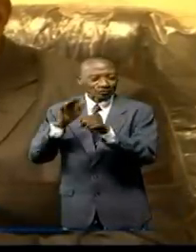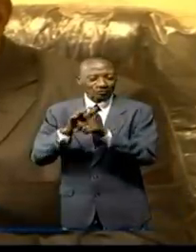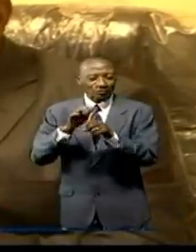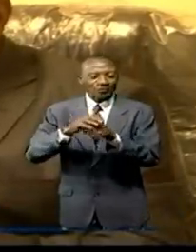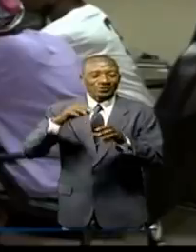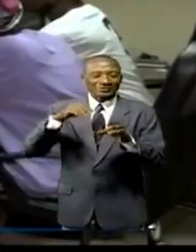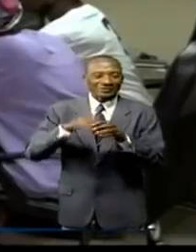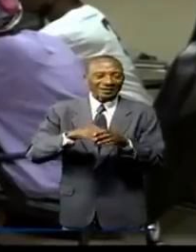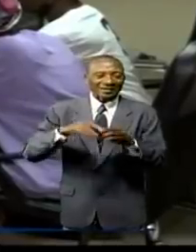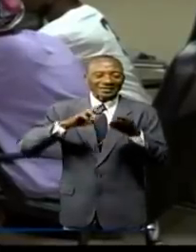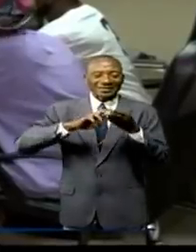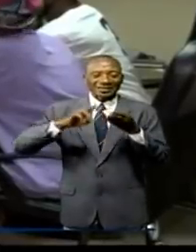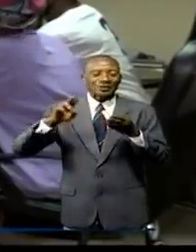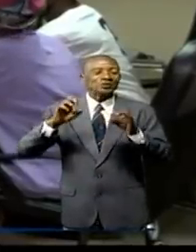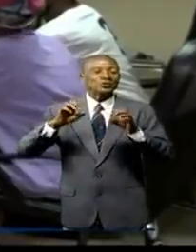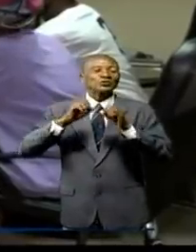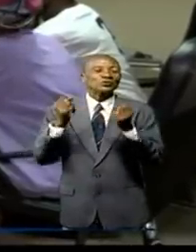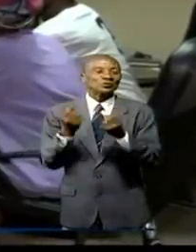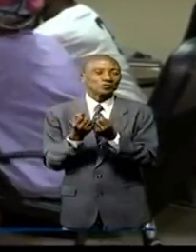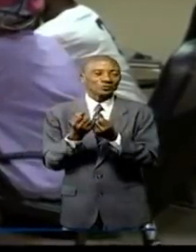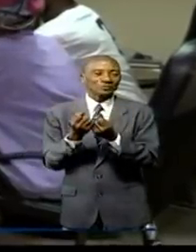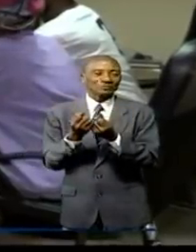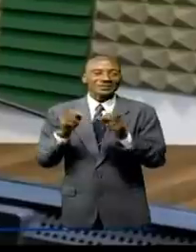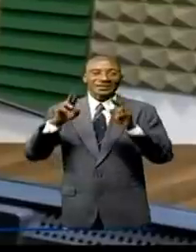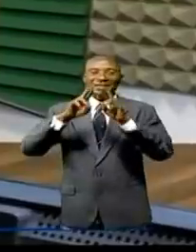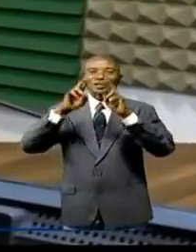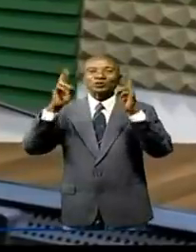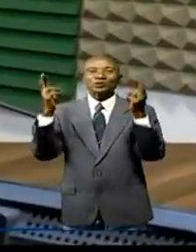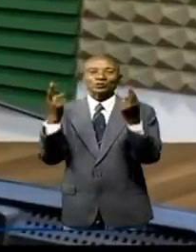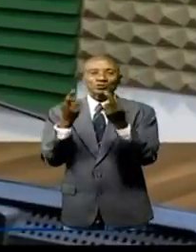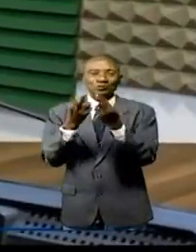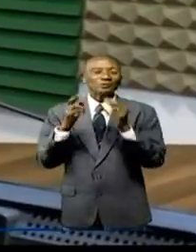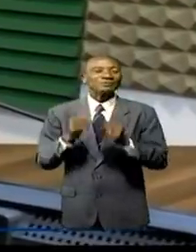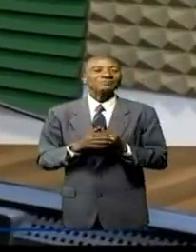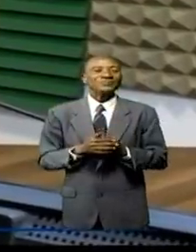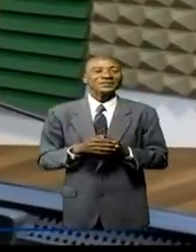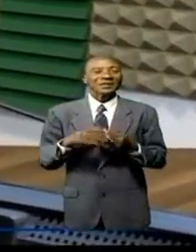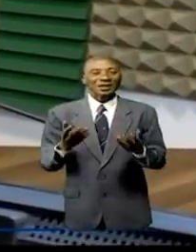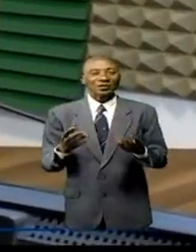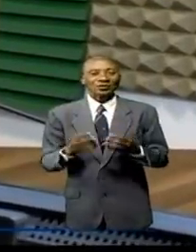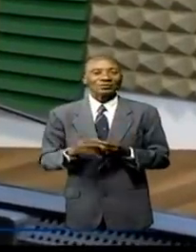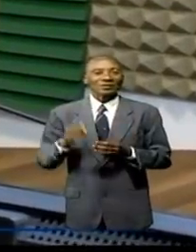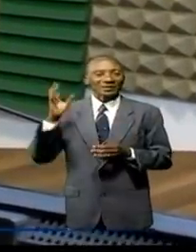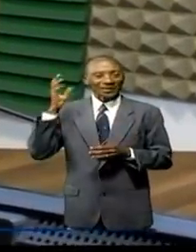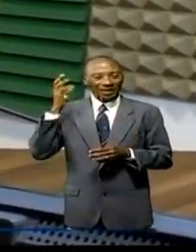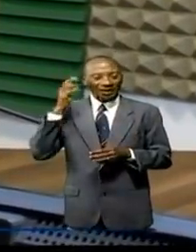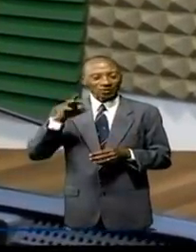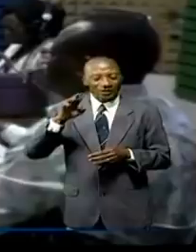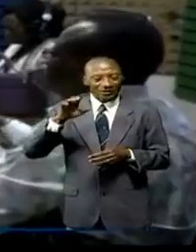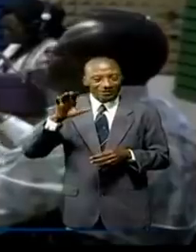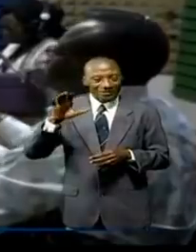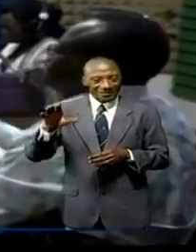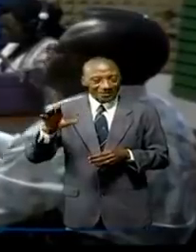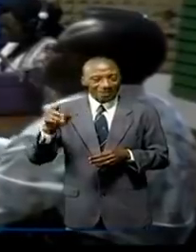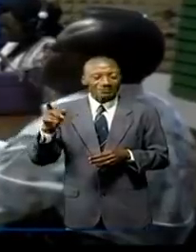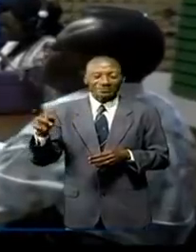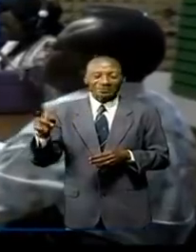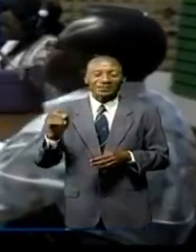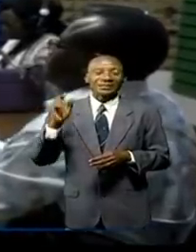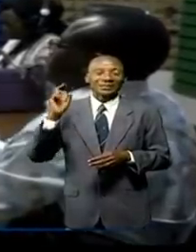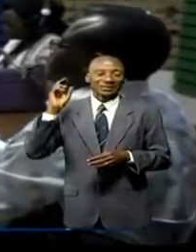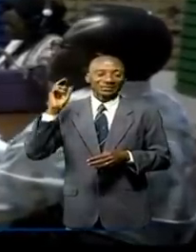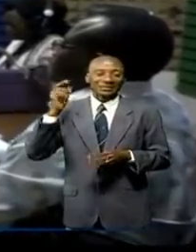vrai. La radio nationale congolaise peut retrouver sa notoriété médiatique locale, régionale et continentale